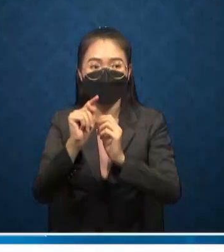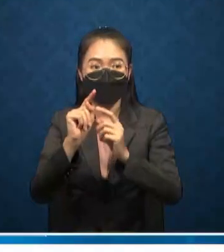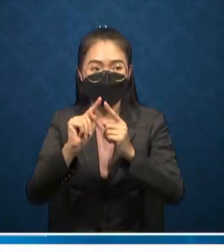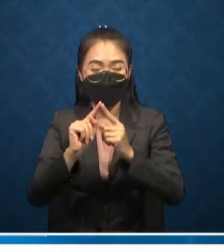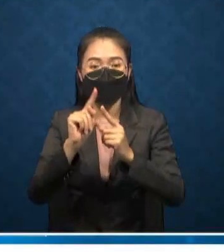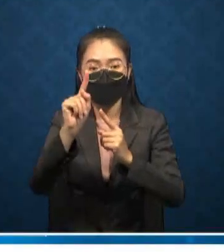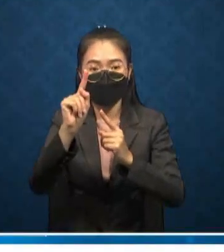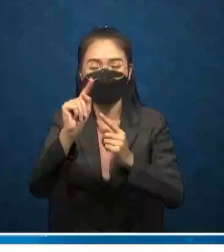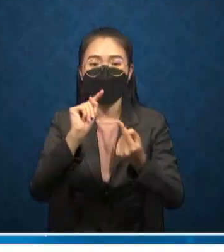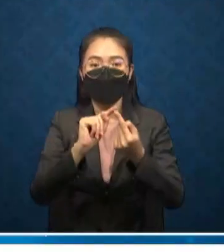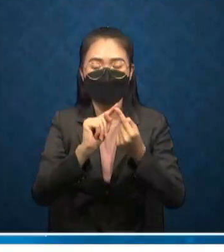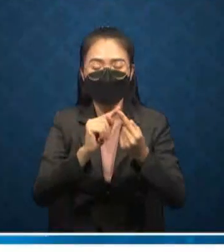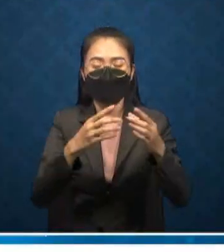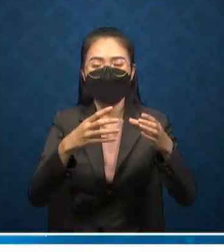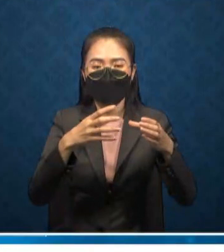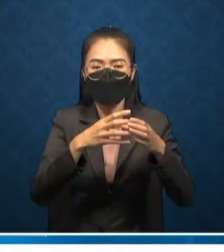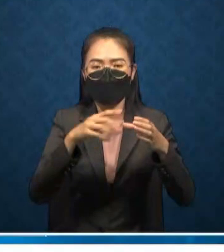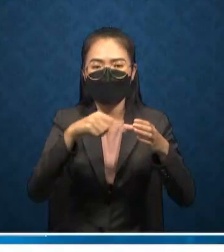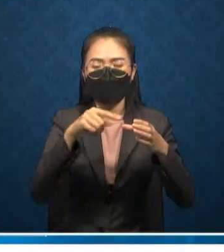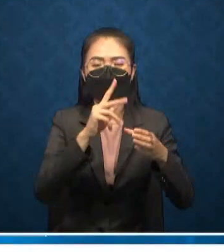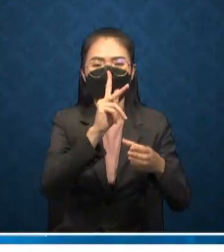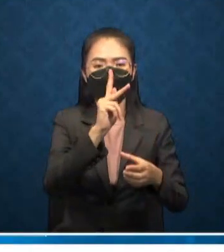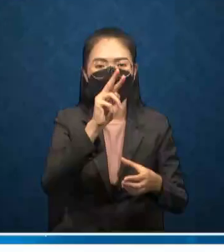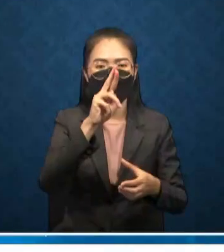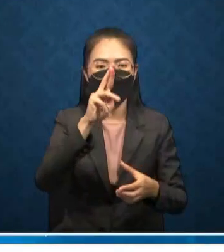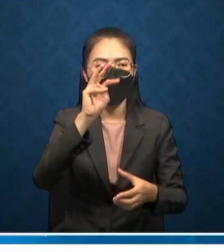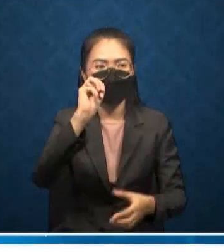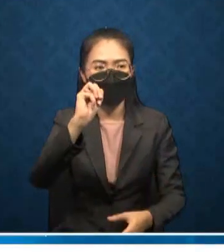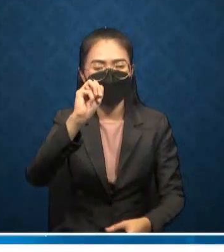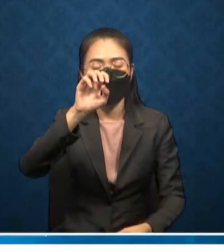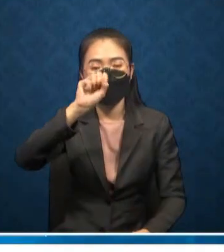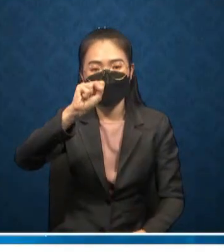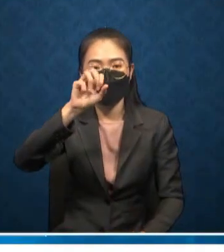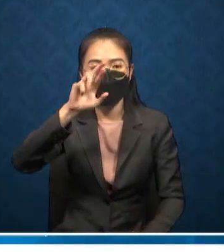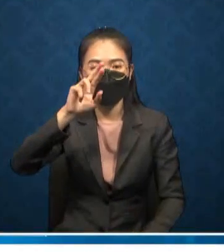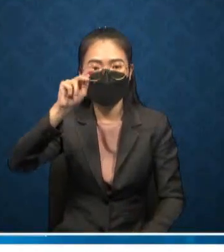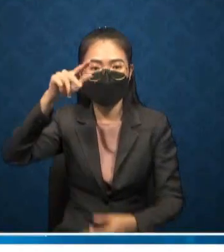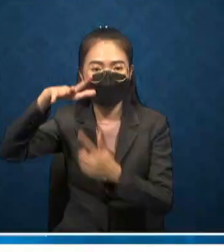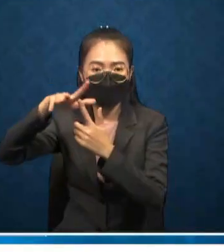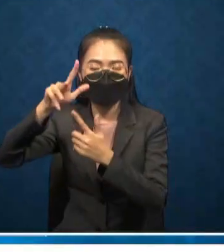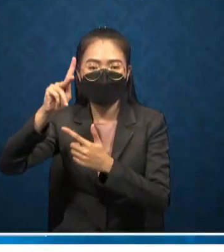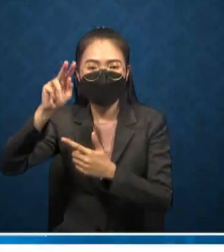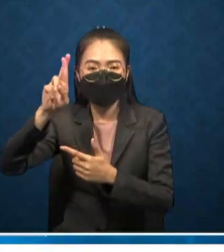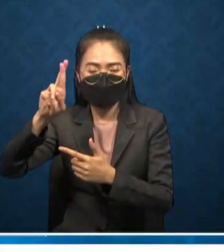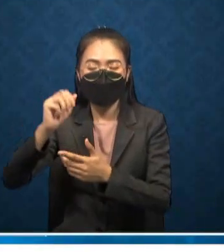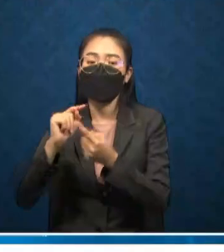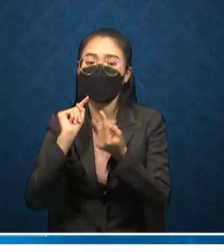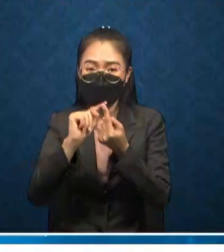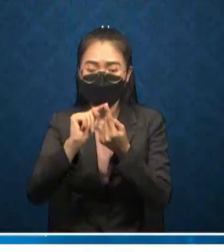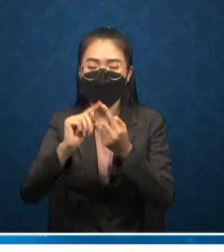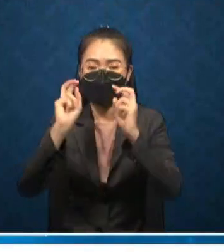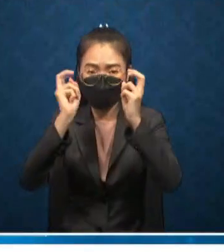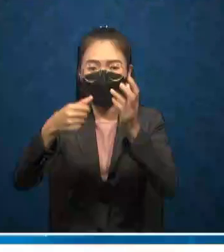1มีข้อเสนอต่อกรมสรรพากรค่ะควรที่จะต้องเพิ่มแรงจูงใจทางภาษีสนับสนุน